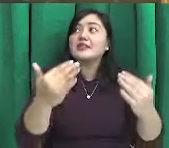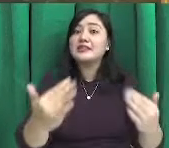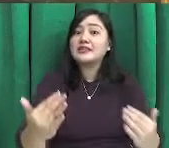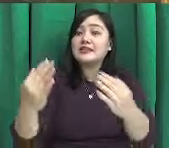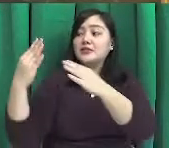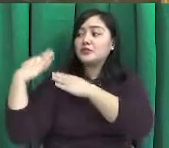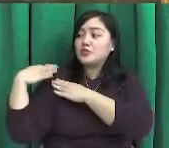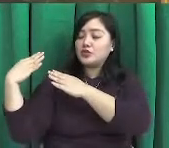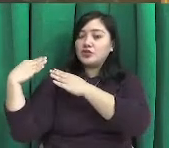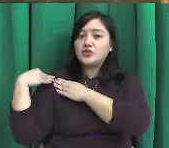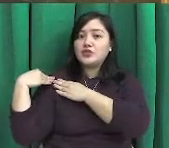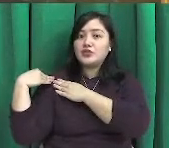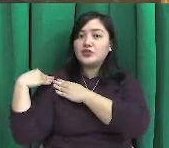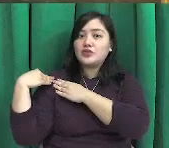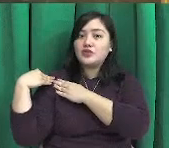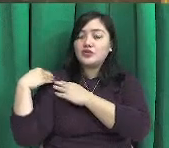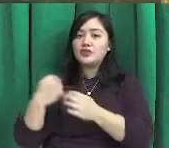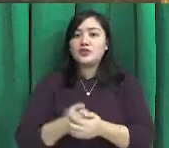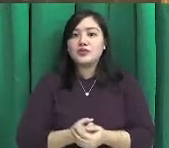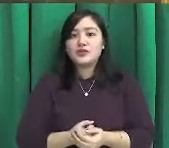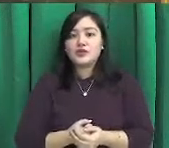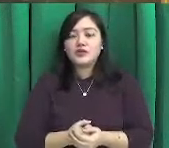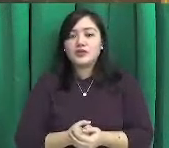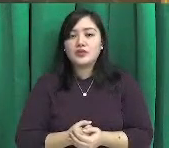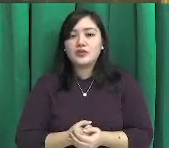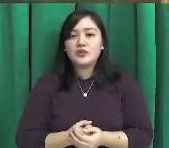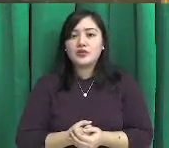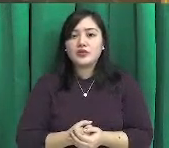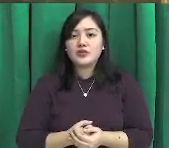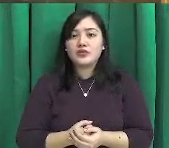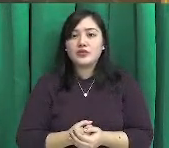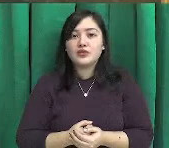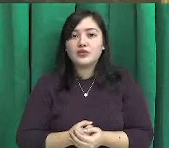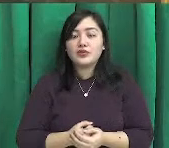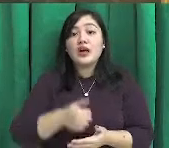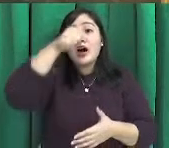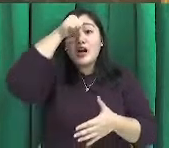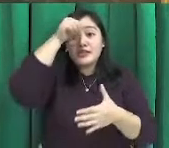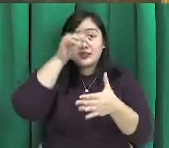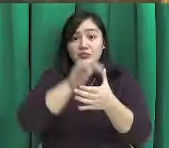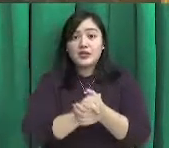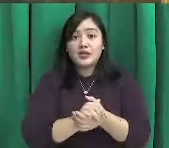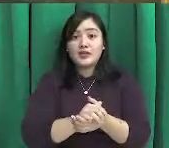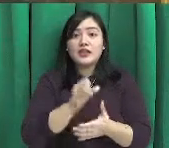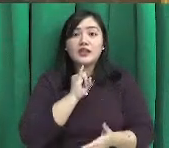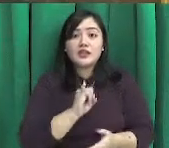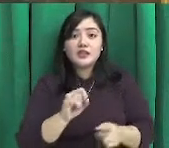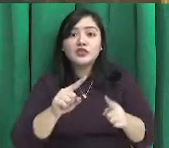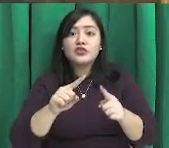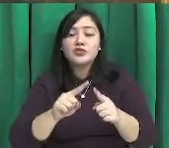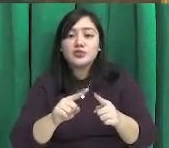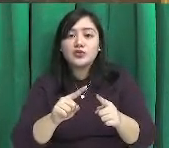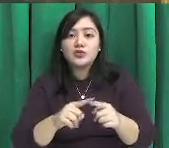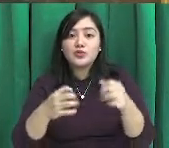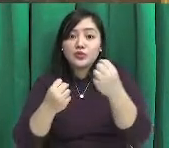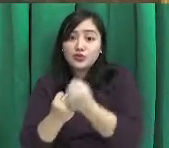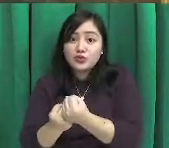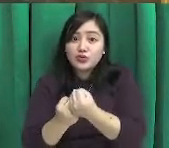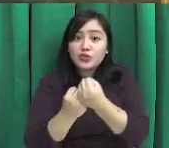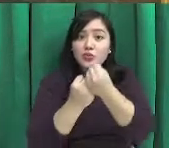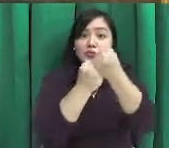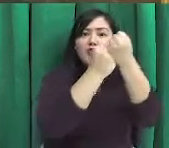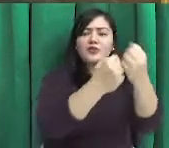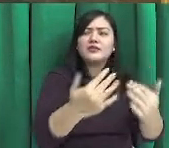you are house-born. Ikaw ang taga-born, ikaw ang taga-buhat ng tahanan. Ikaw ang taga-buhat ng lahat